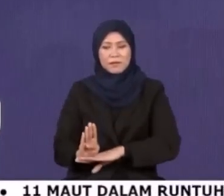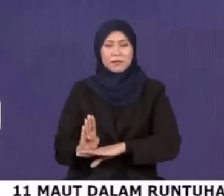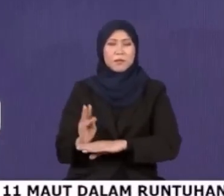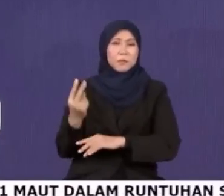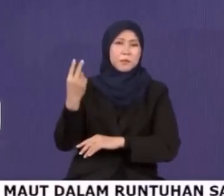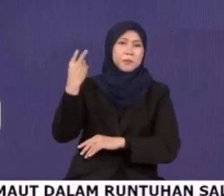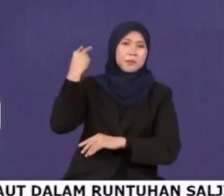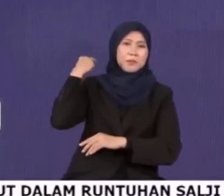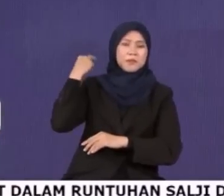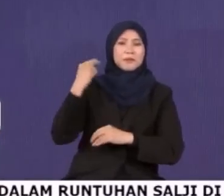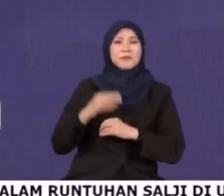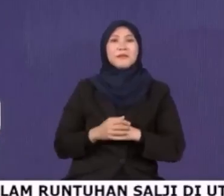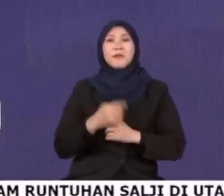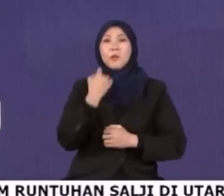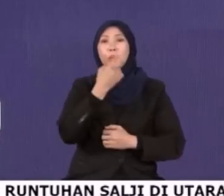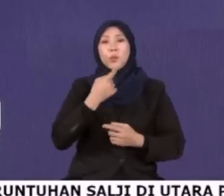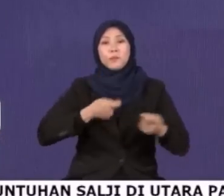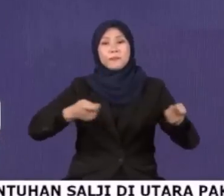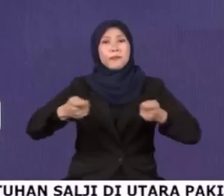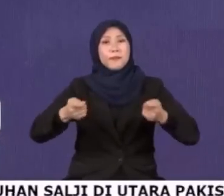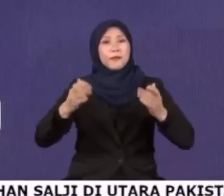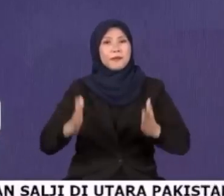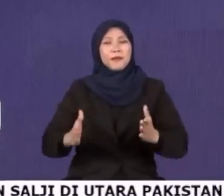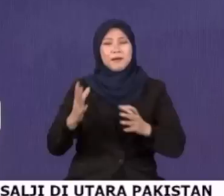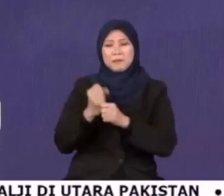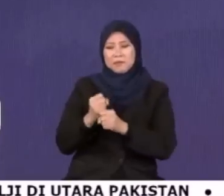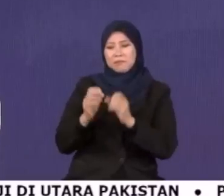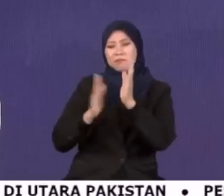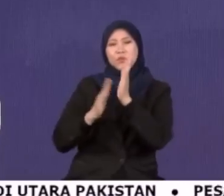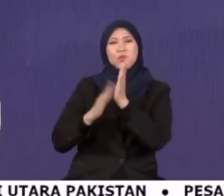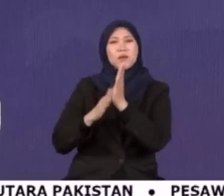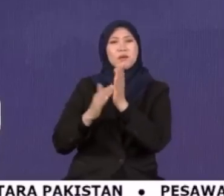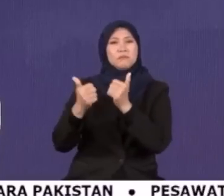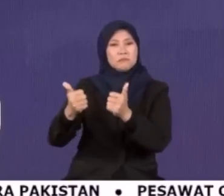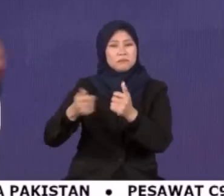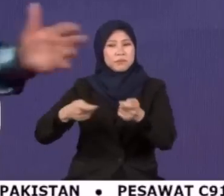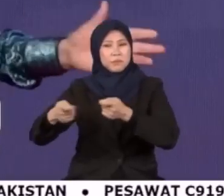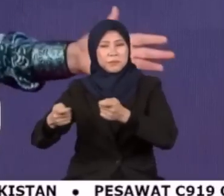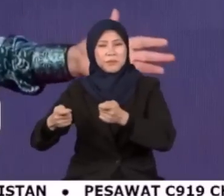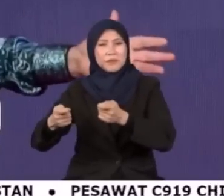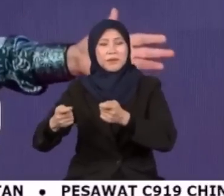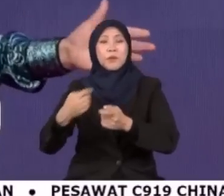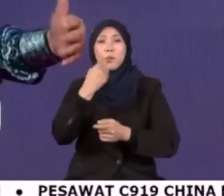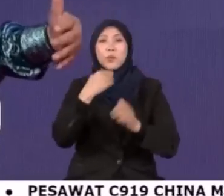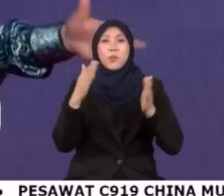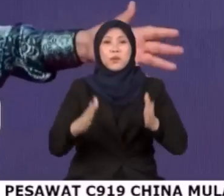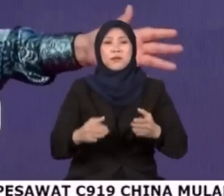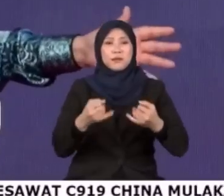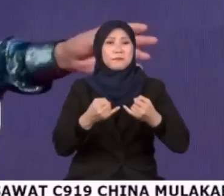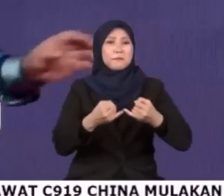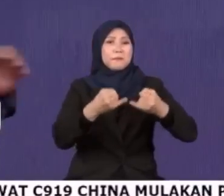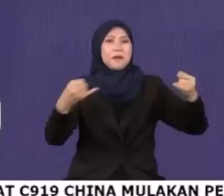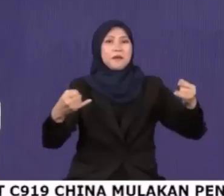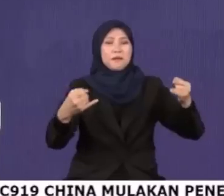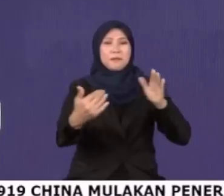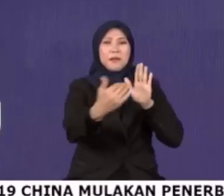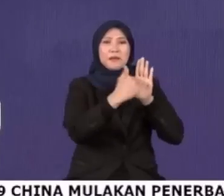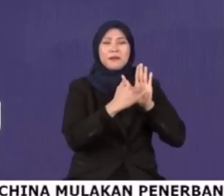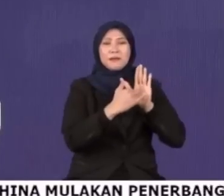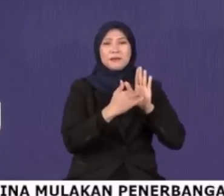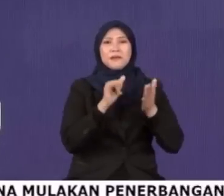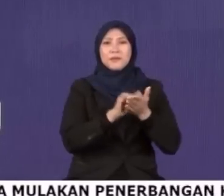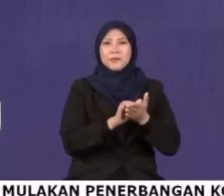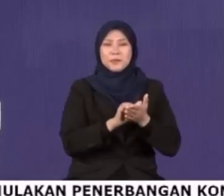Siapa yang memerintah itu akan mendapat Sanjungan dan pujian daya membangkang atau tidak bersama pemerintah itu